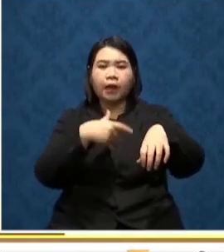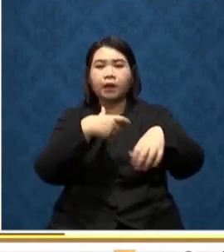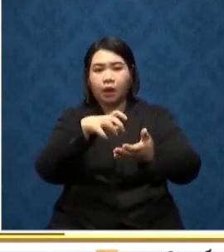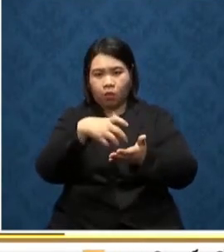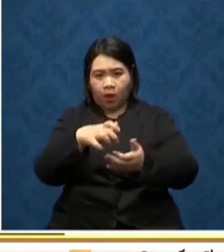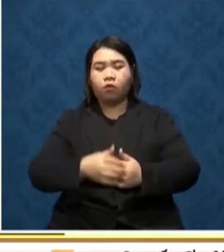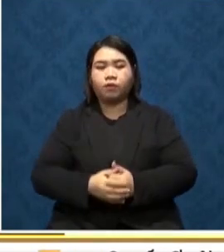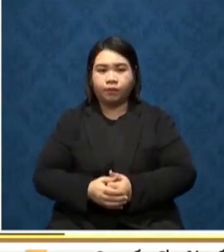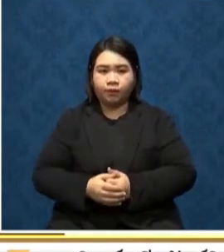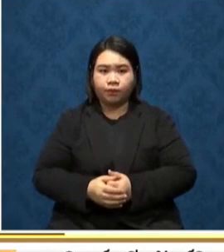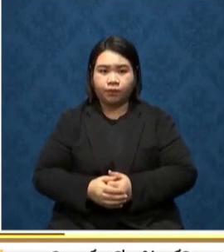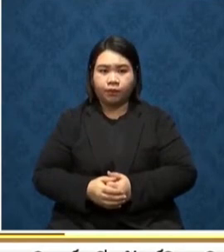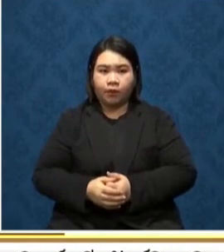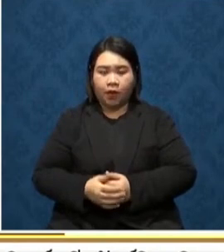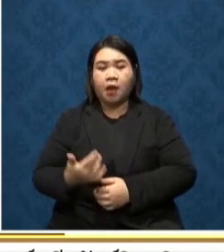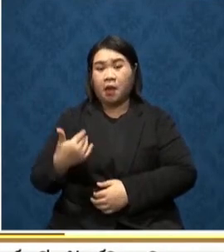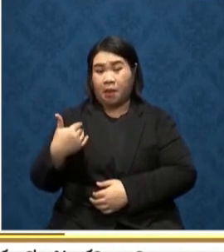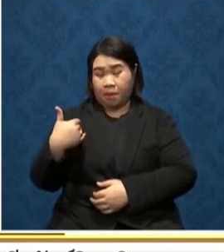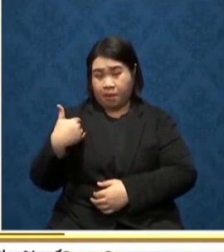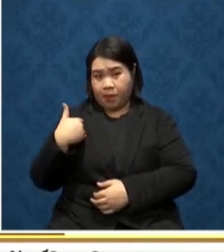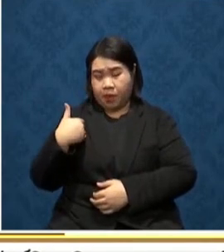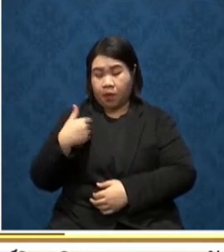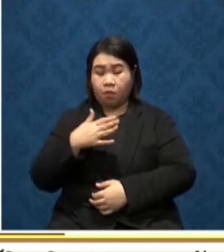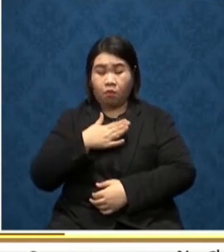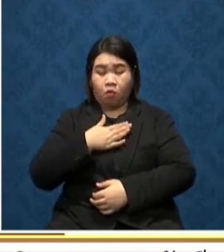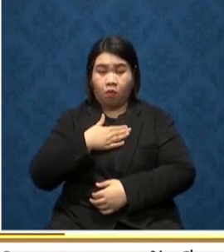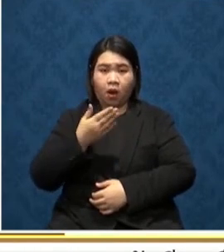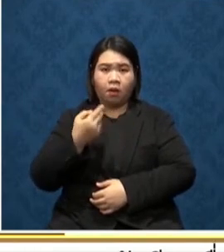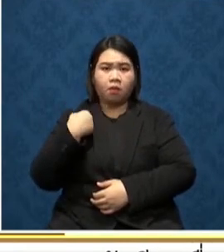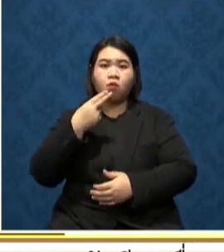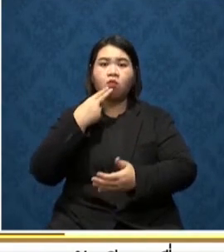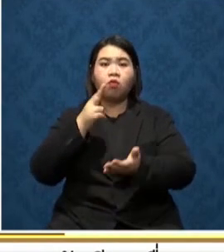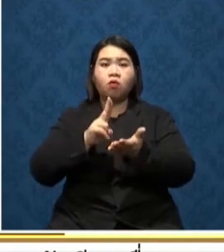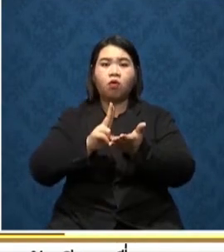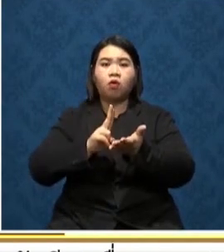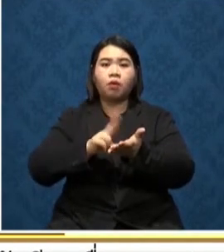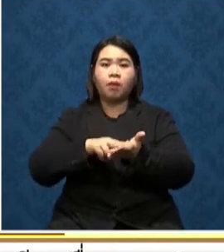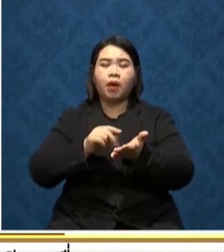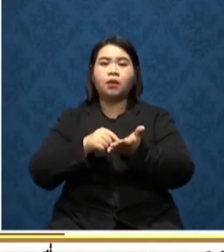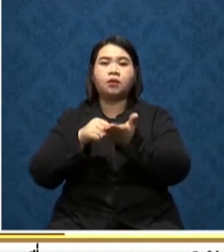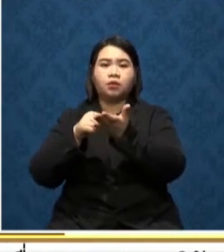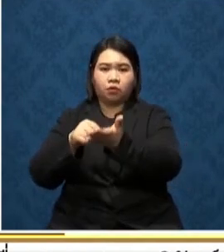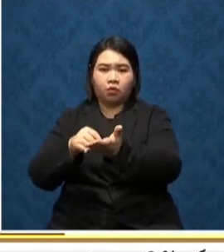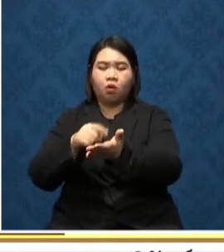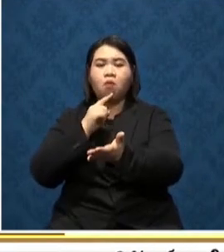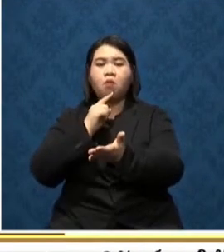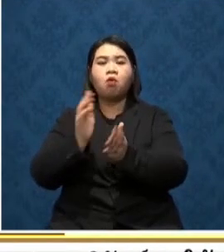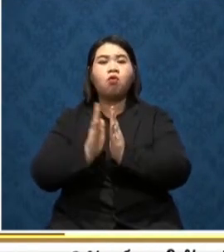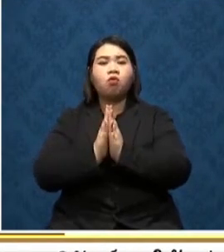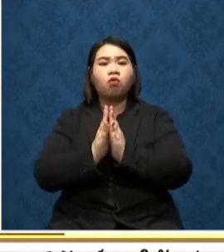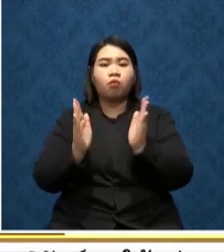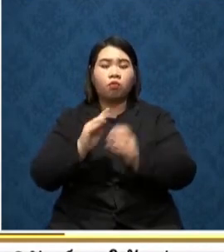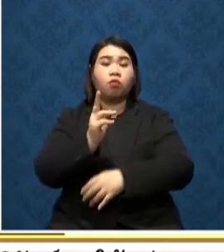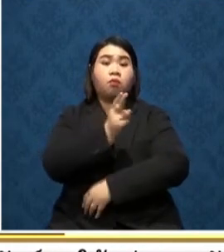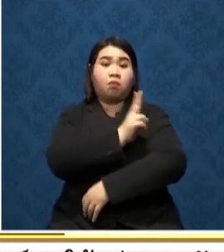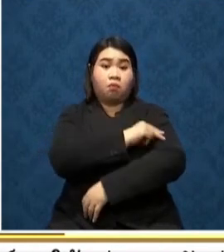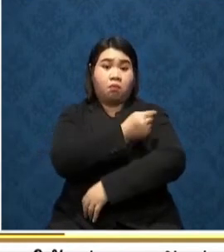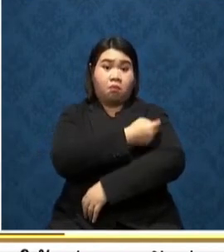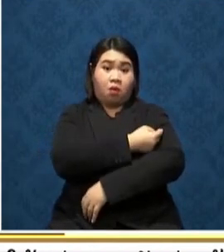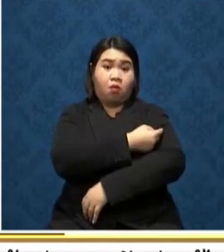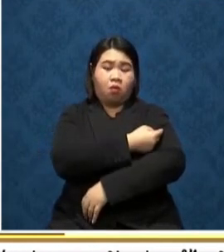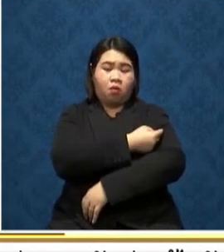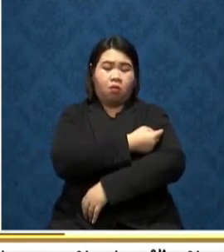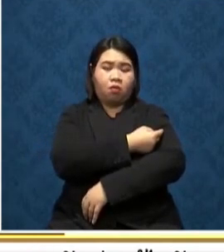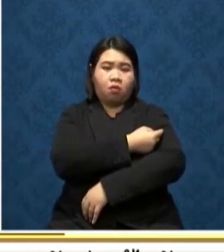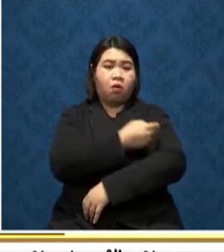แม้แต่ปีครั้งที่ 3 นะครับผมเองได้ทำหนึ่สือไปหาต้องกลาบขอบคณท่านในแทยมงคลนศงขลา